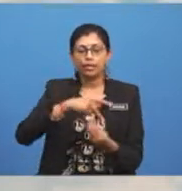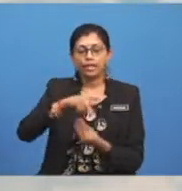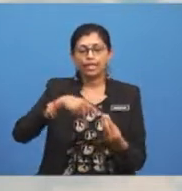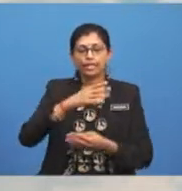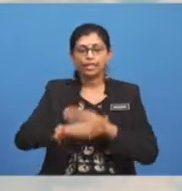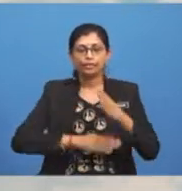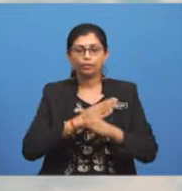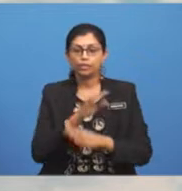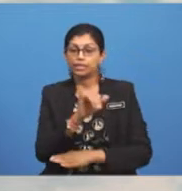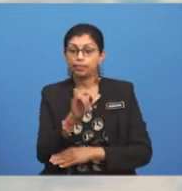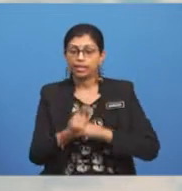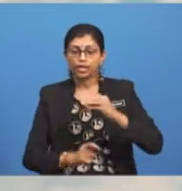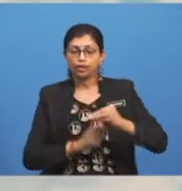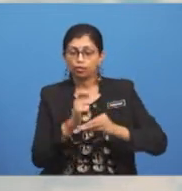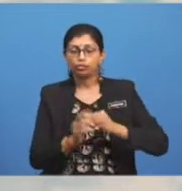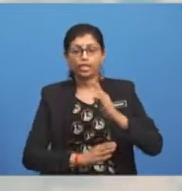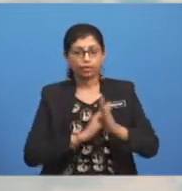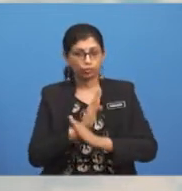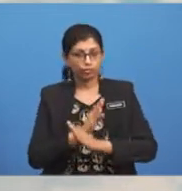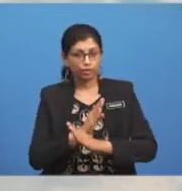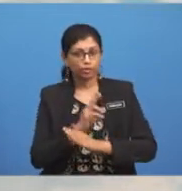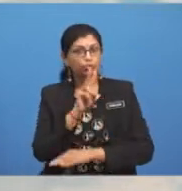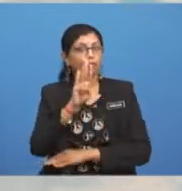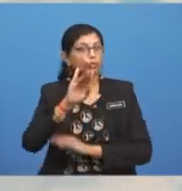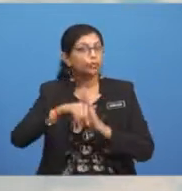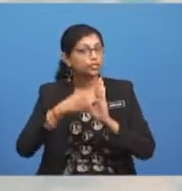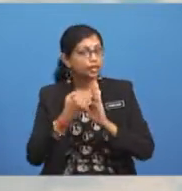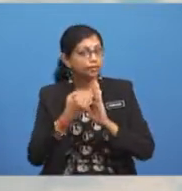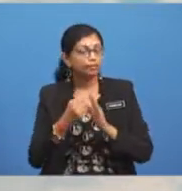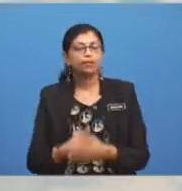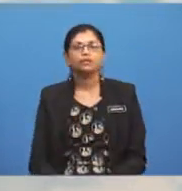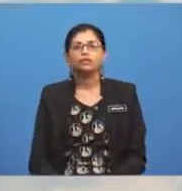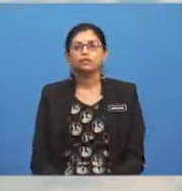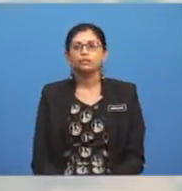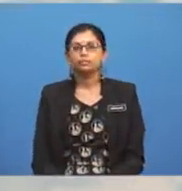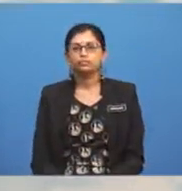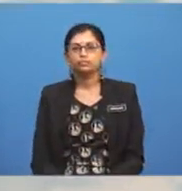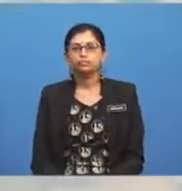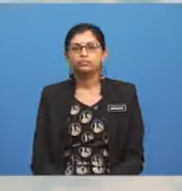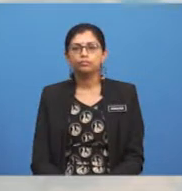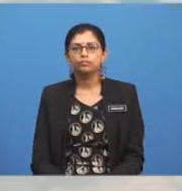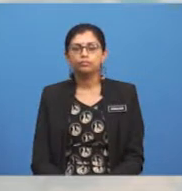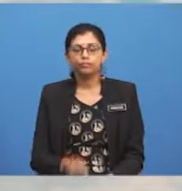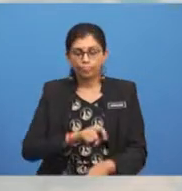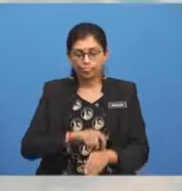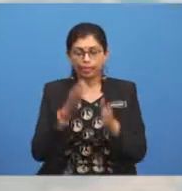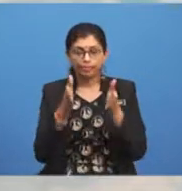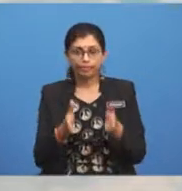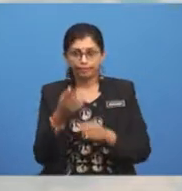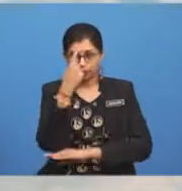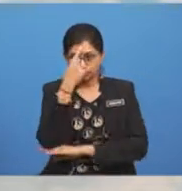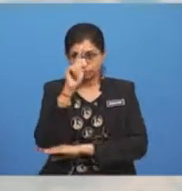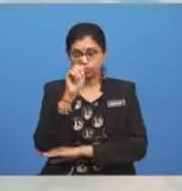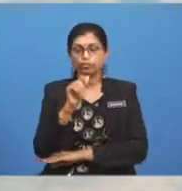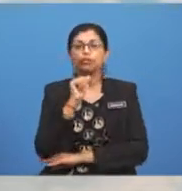dengan putaran bumi, iaitu 24 jam. Manakala tempoh bagi satelit